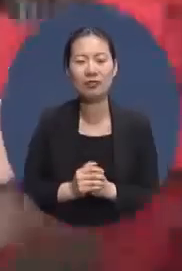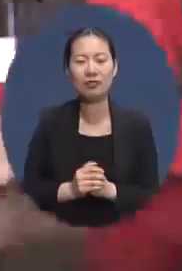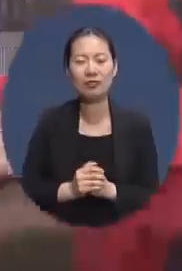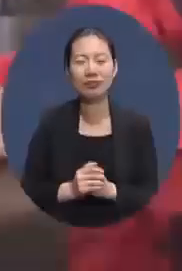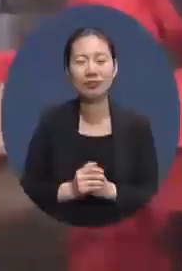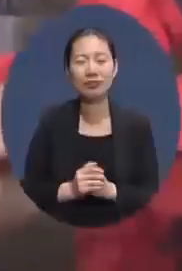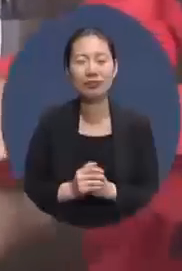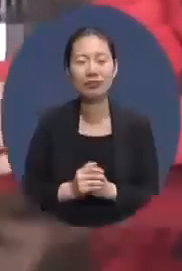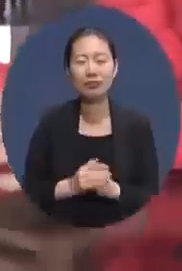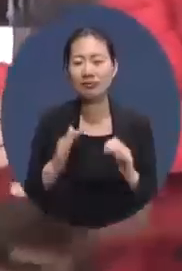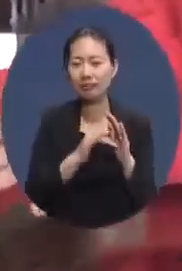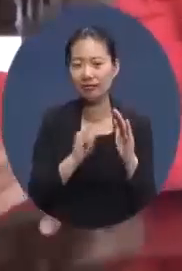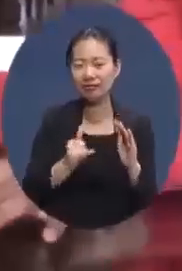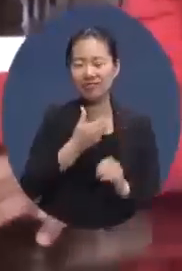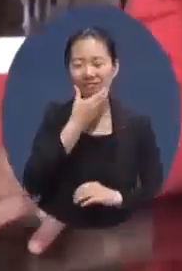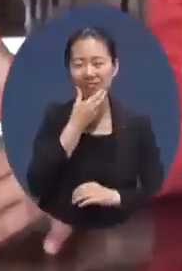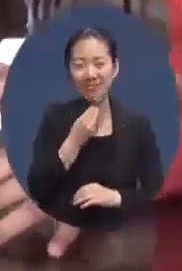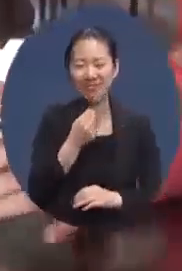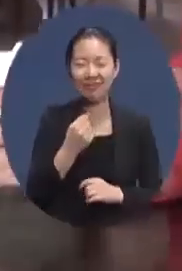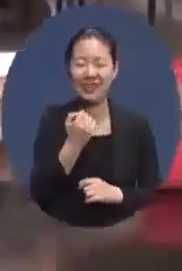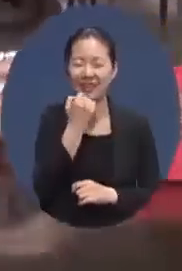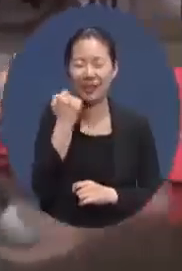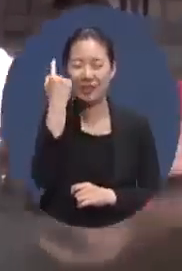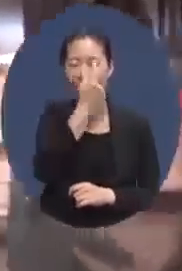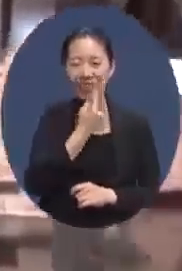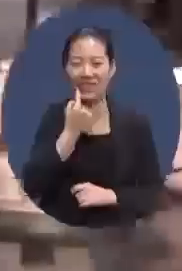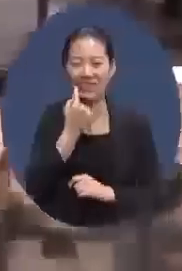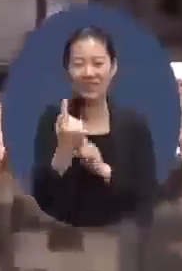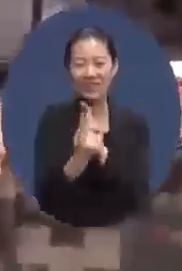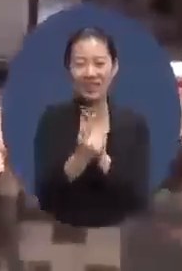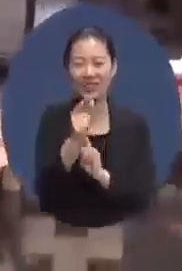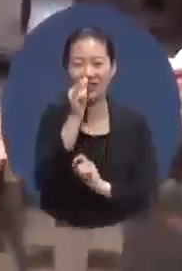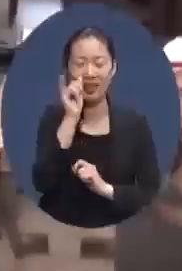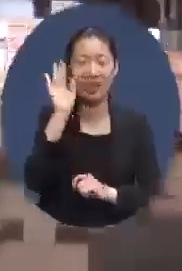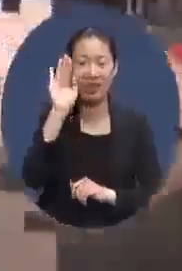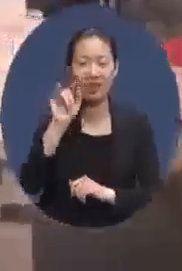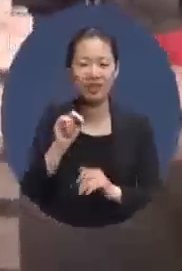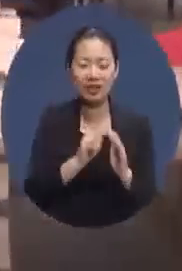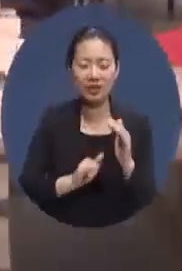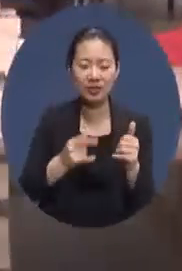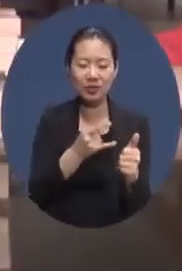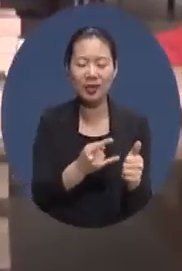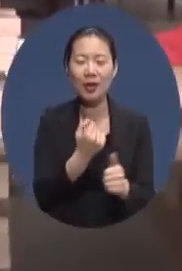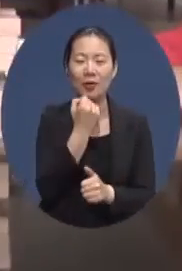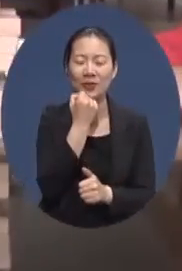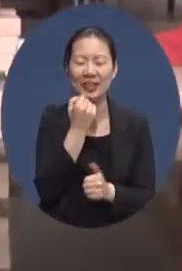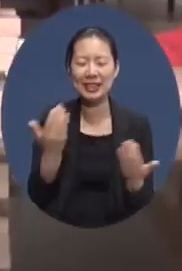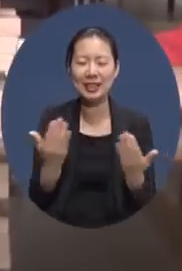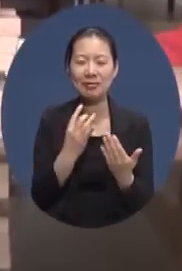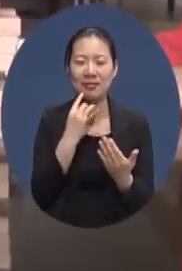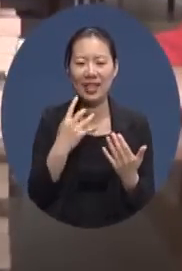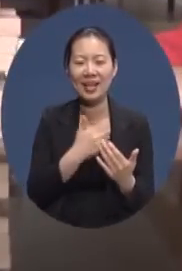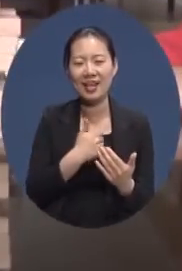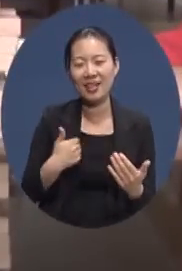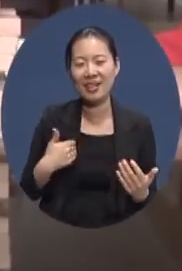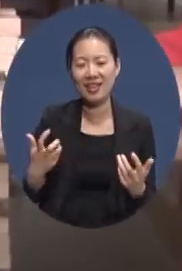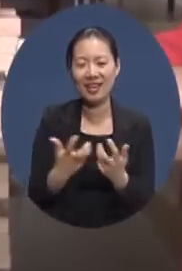아! 가족의 행복은 웃는 얼굴에서 온다 그러죠. 앞으로도 이 가족에게 웃는 일만 가득하길 바랍니다.